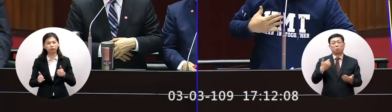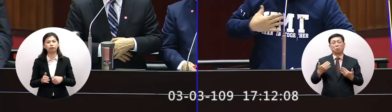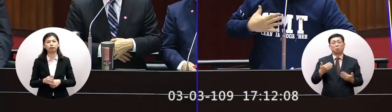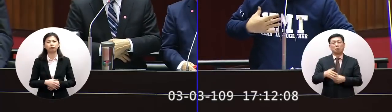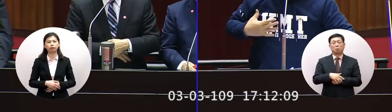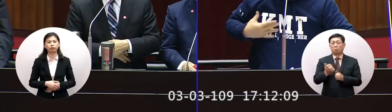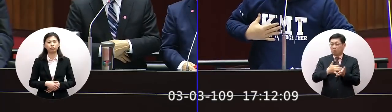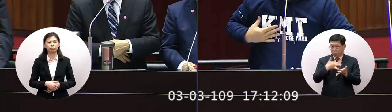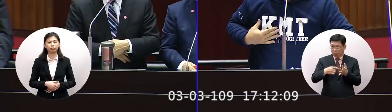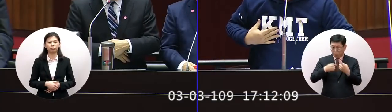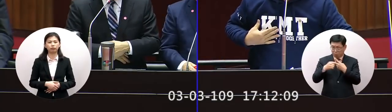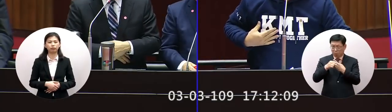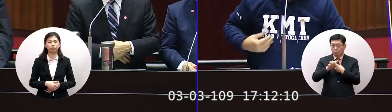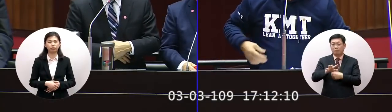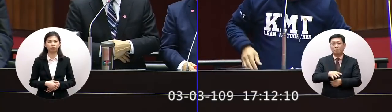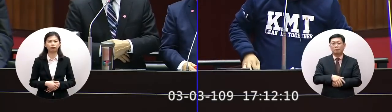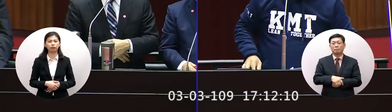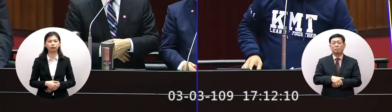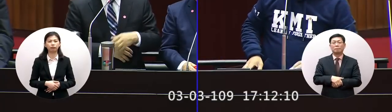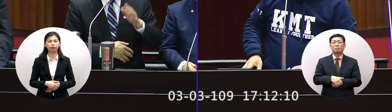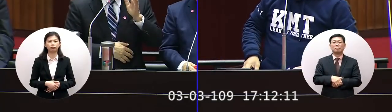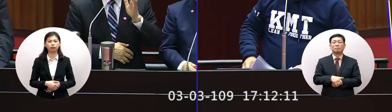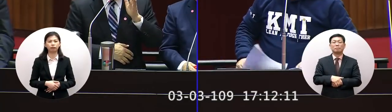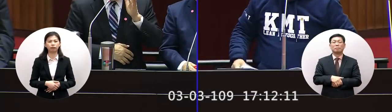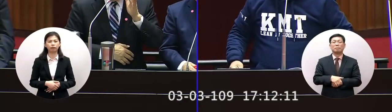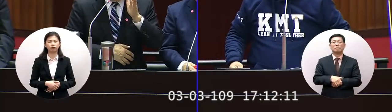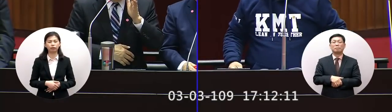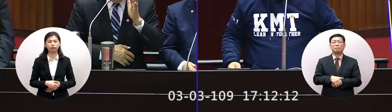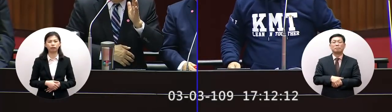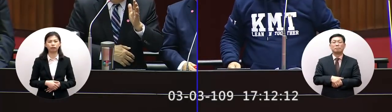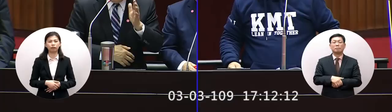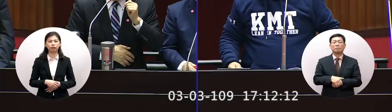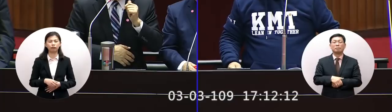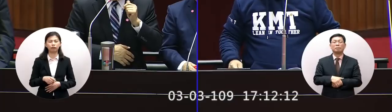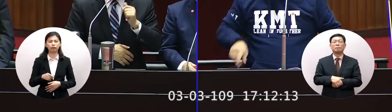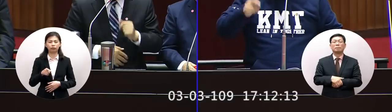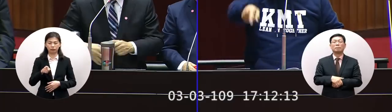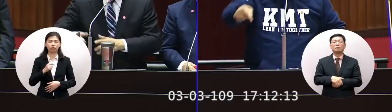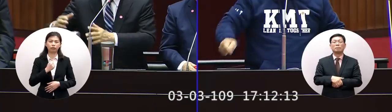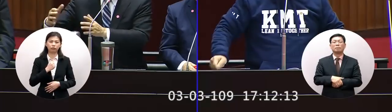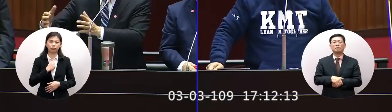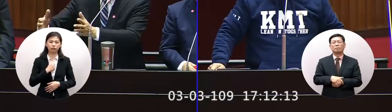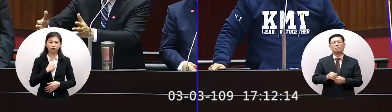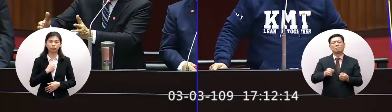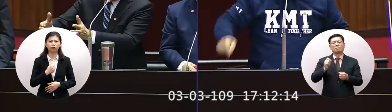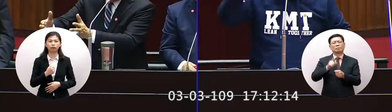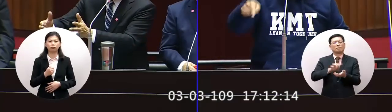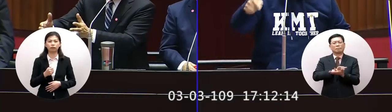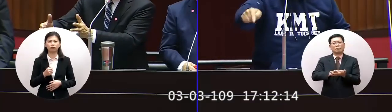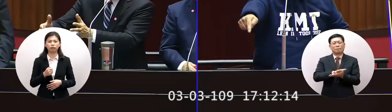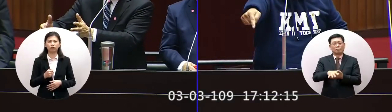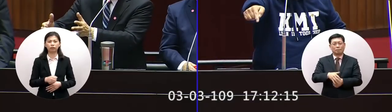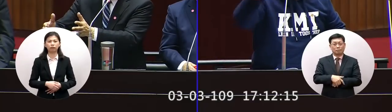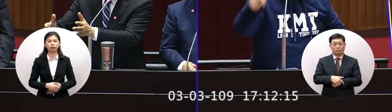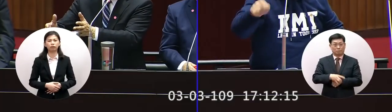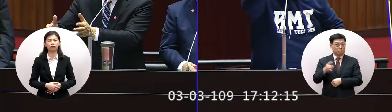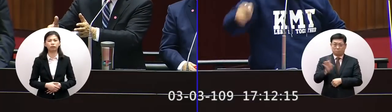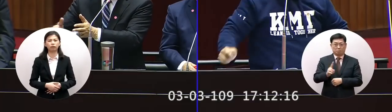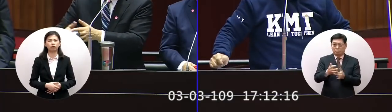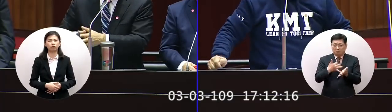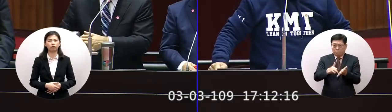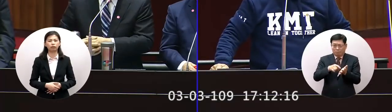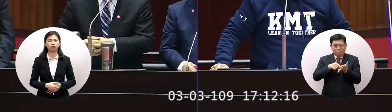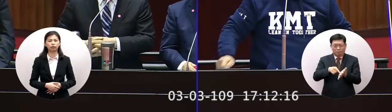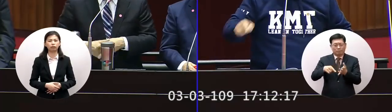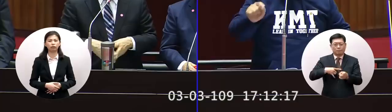楚，医生我有在研究。 你委婉你嘛知啊？ 乱来嘛，这从来没有一个预算